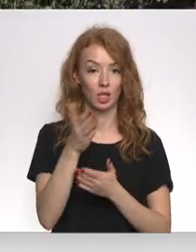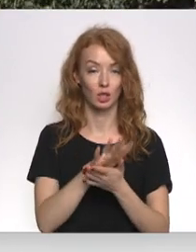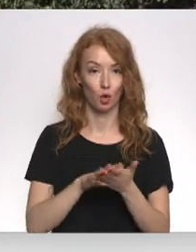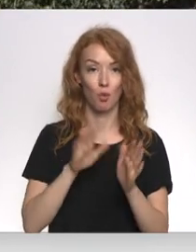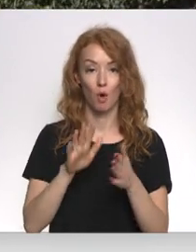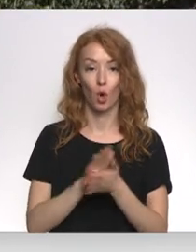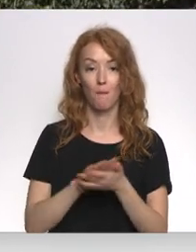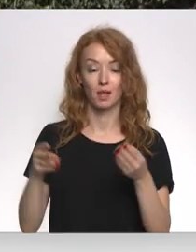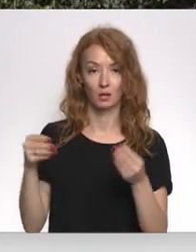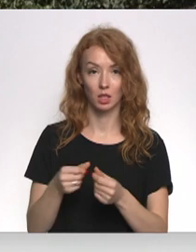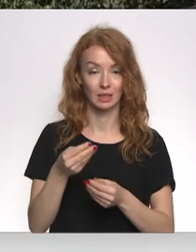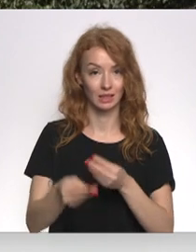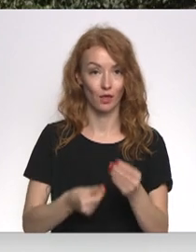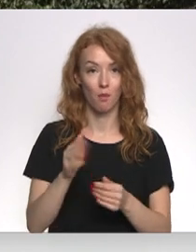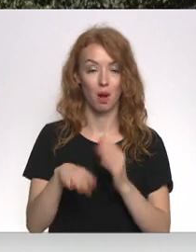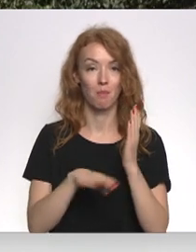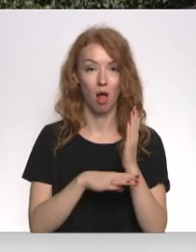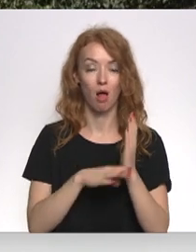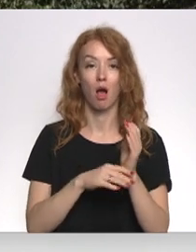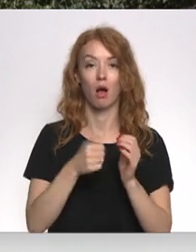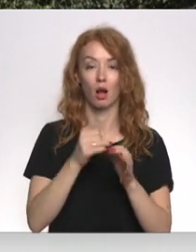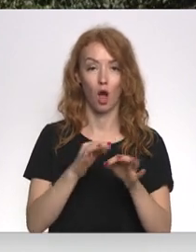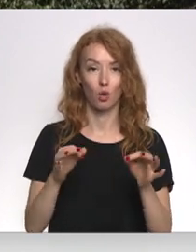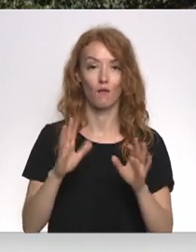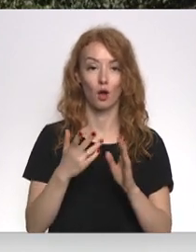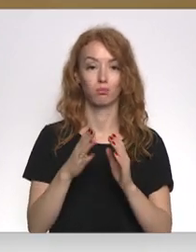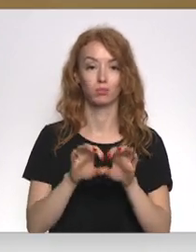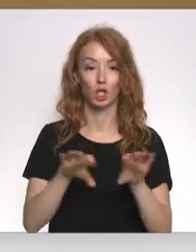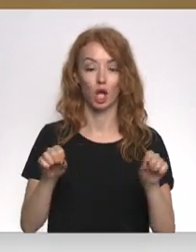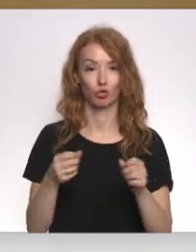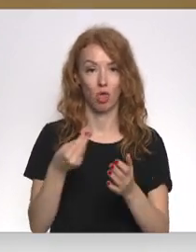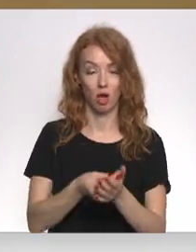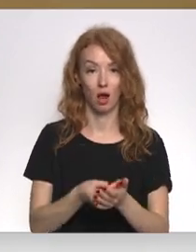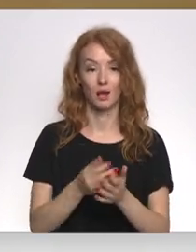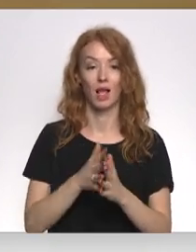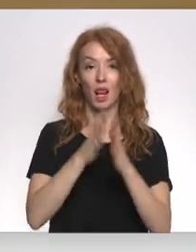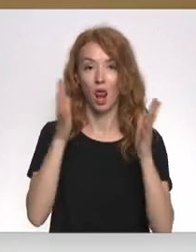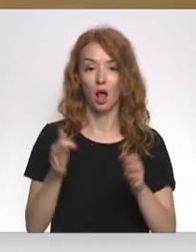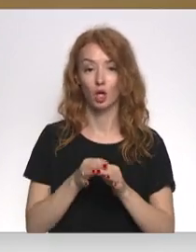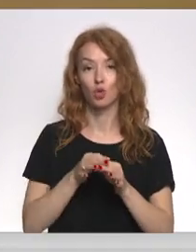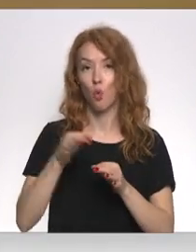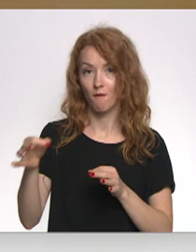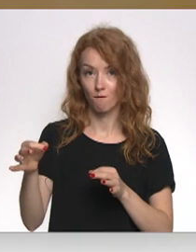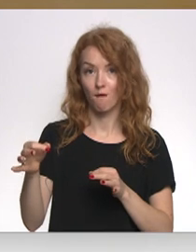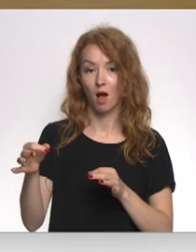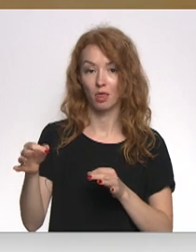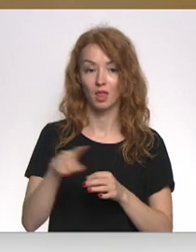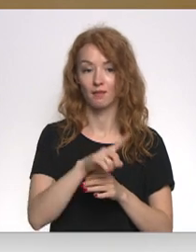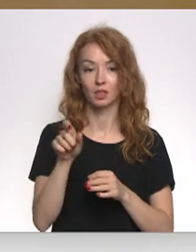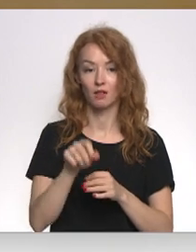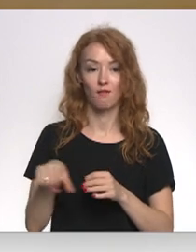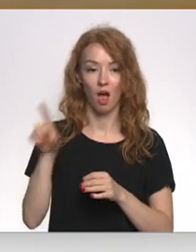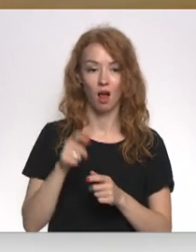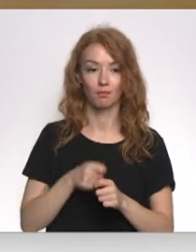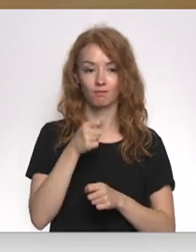par kompensācijām izdevumiem par malkas, granulu vai brikešu iegādi. Lielākie novadi, kas nu, visvairāk